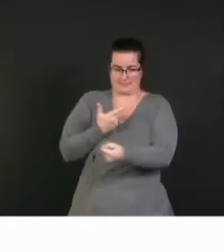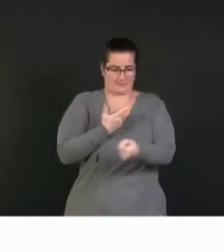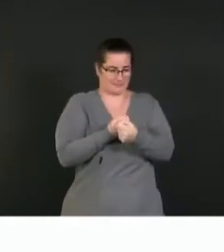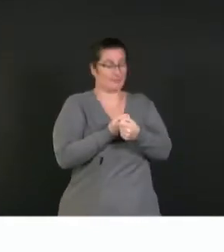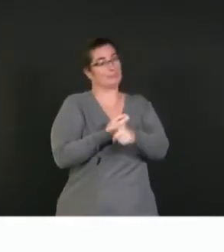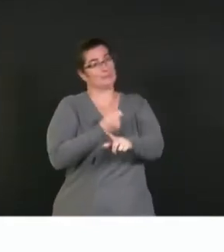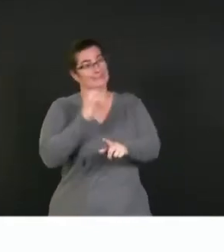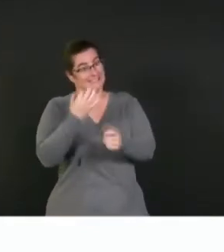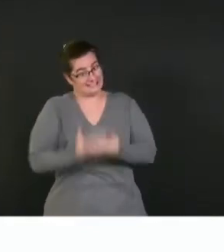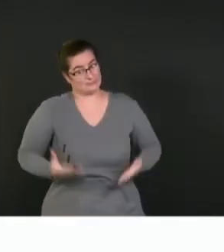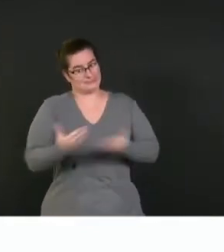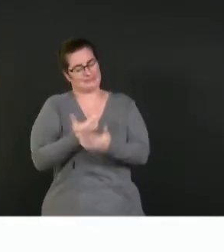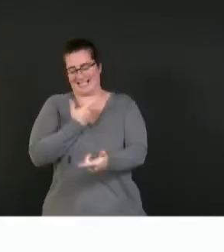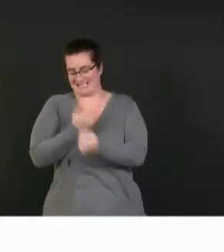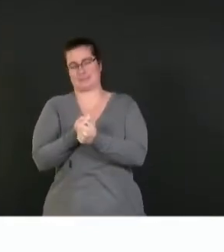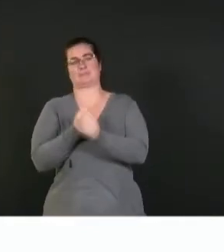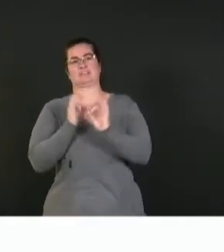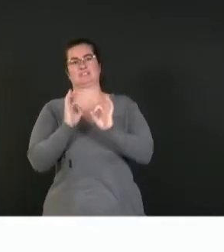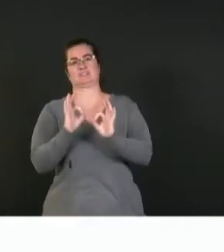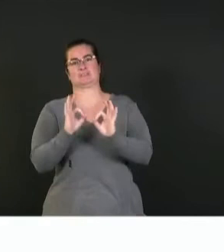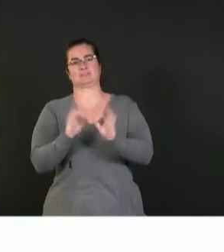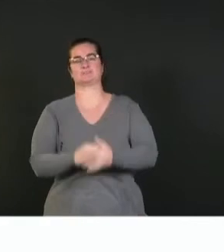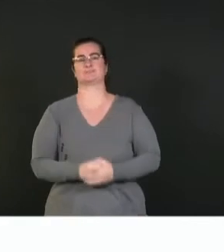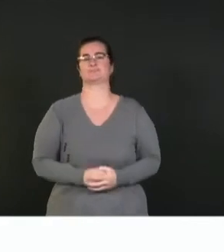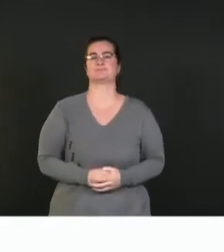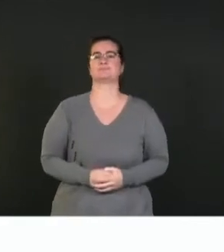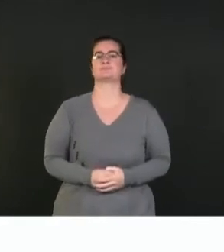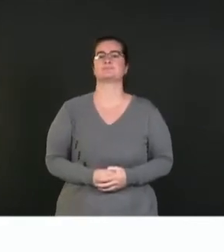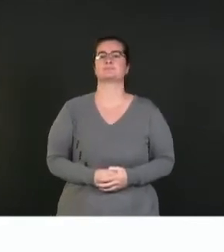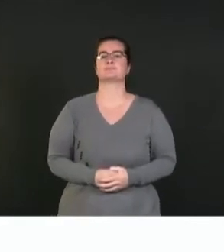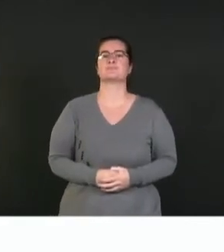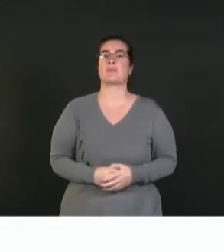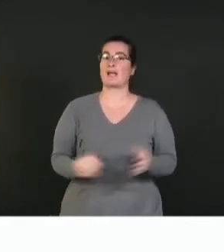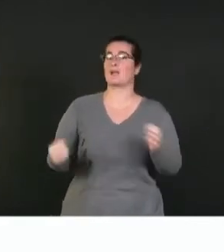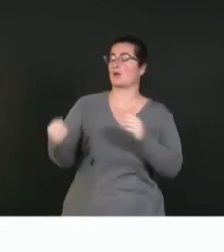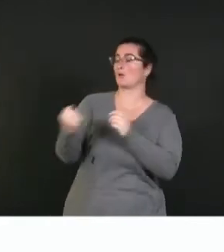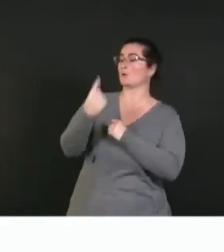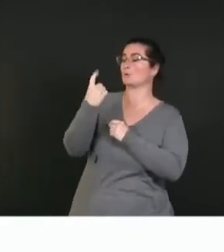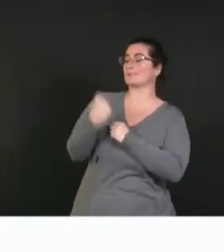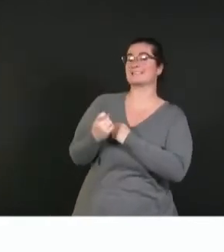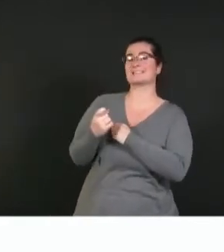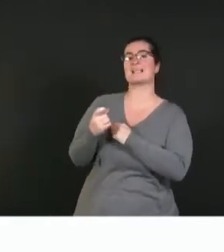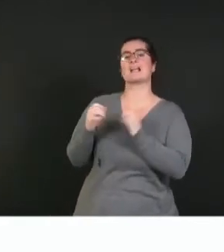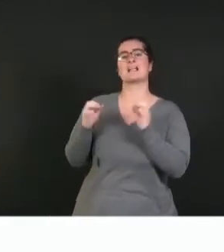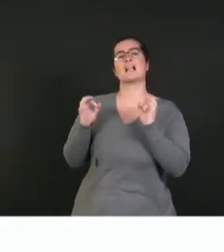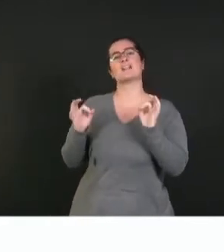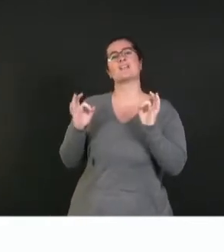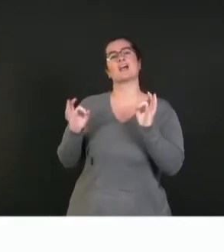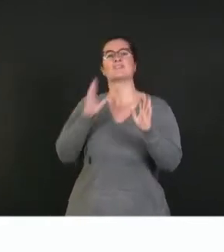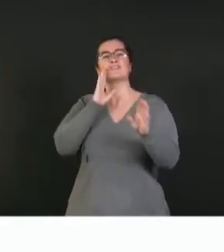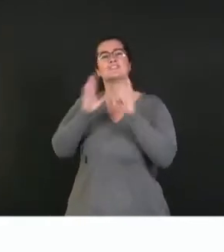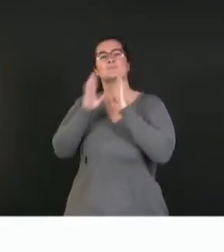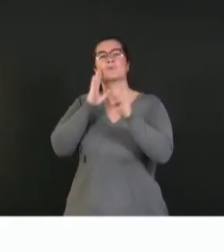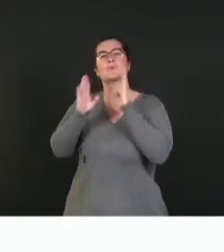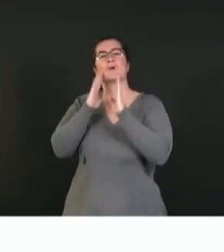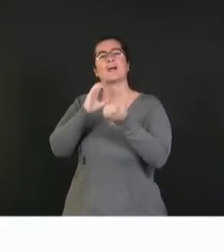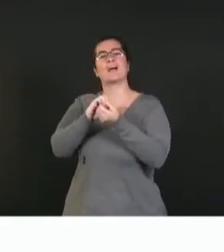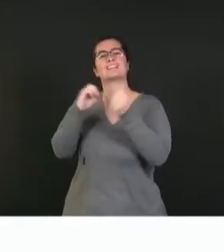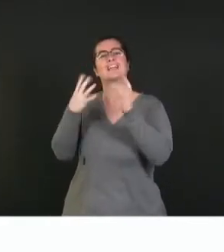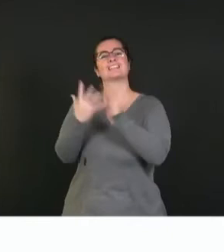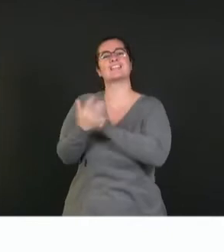mieux. Merci à vous, Philippe Madec. Une question nous vient de Damien, qui nous suit sur Internet,